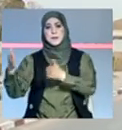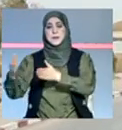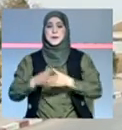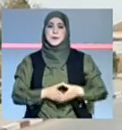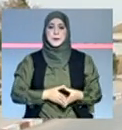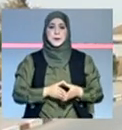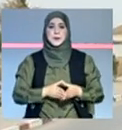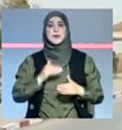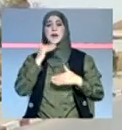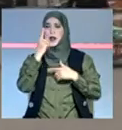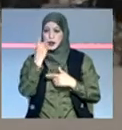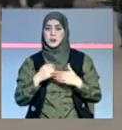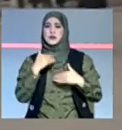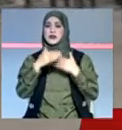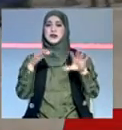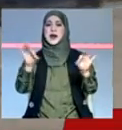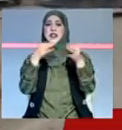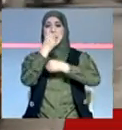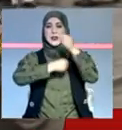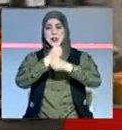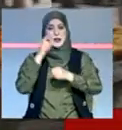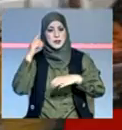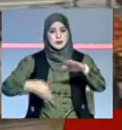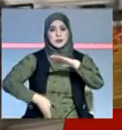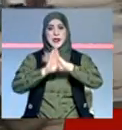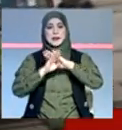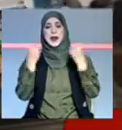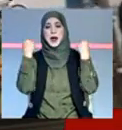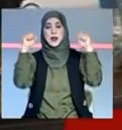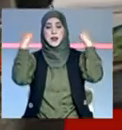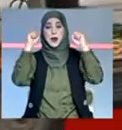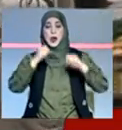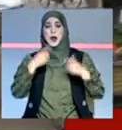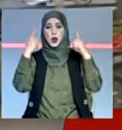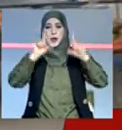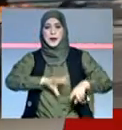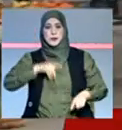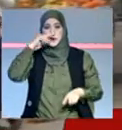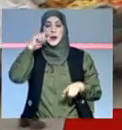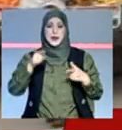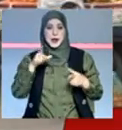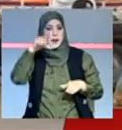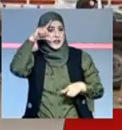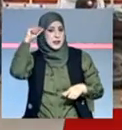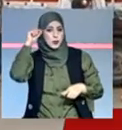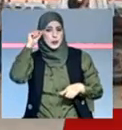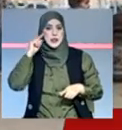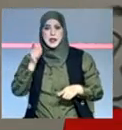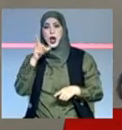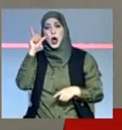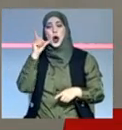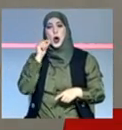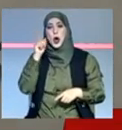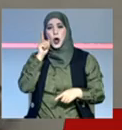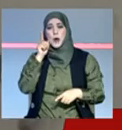يمول اليوم عقد من الزمن على اندلاع شراره ثوره الحريه والكرامه في سيدي بوزيد حين اقدم محمد البوعزيزي